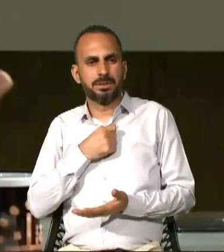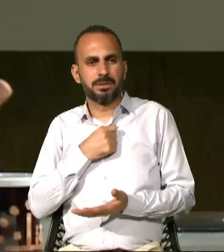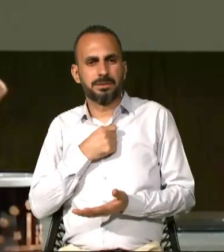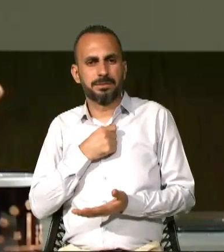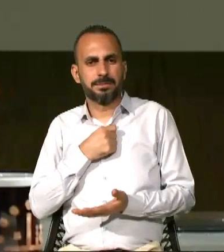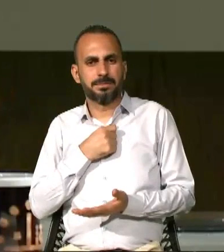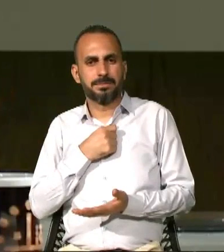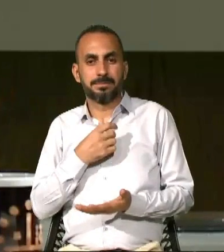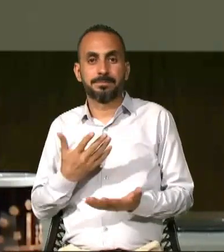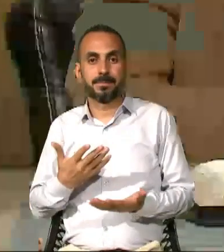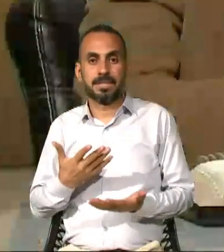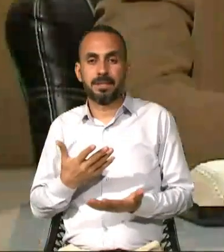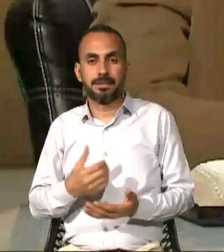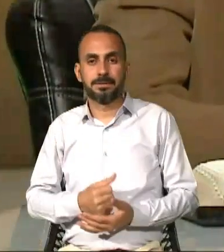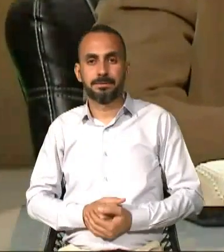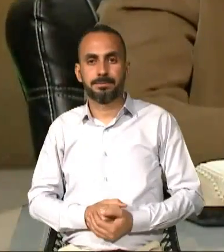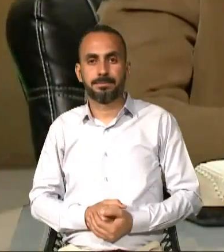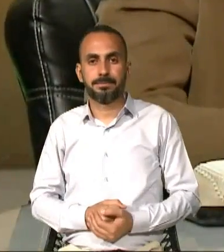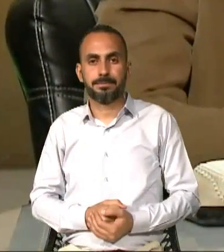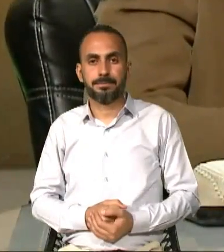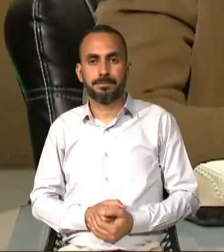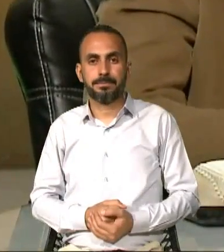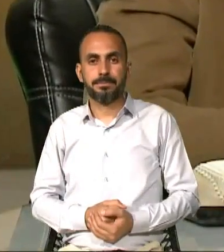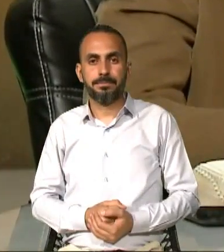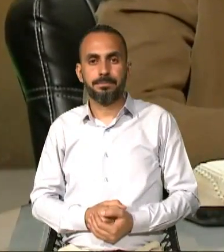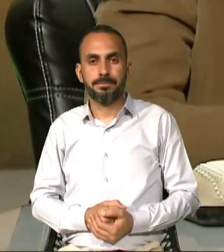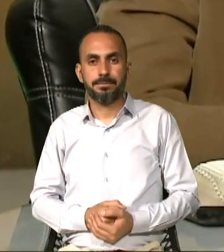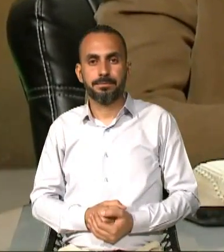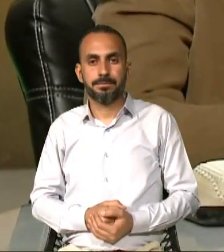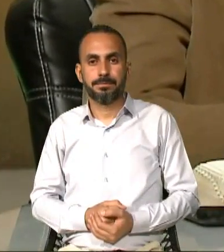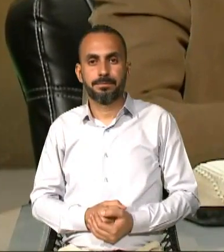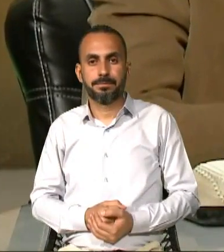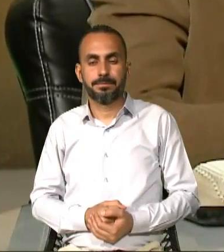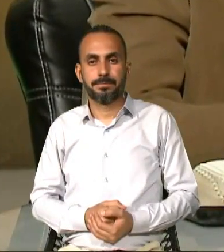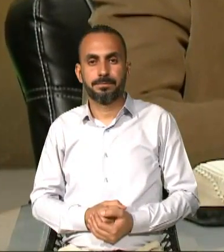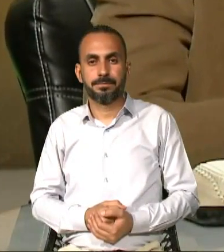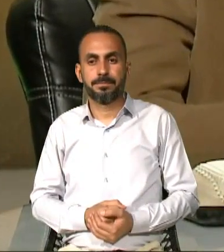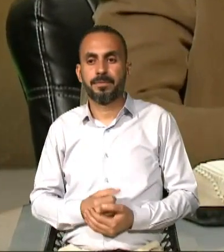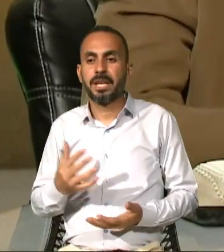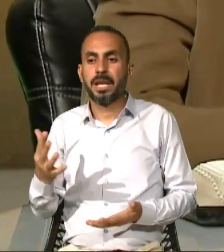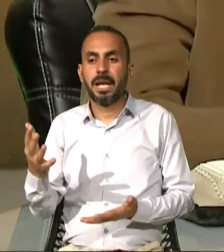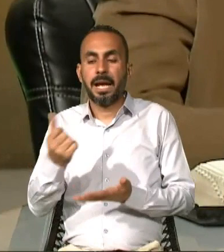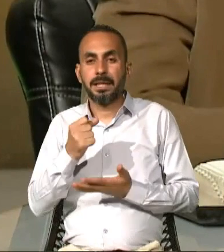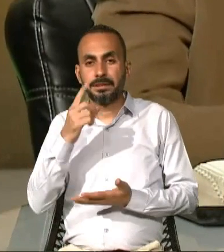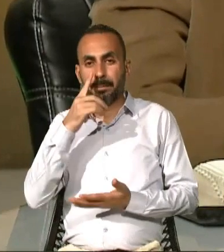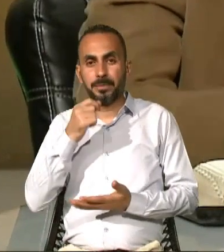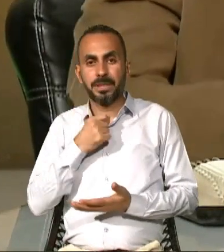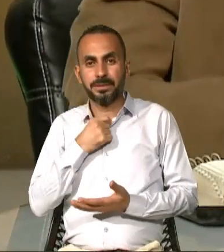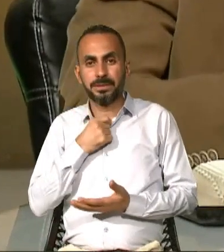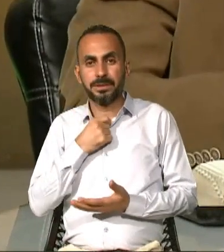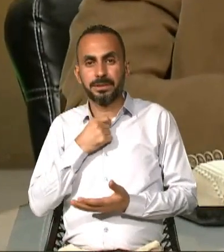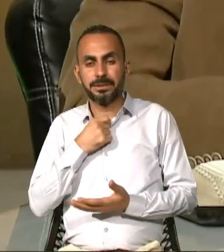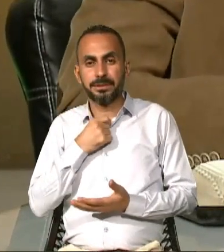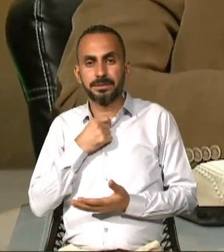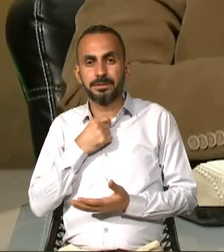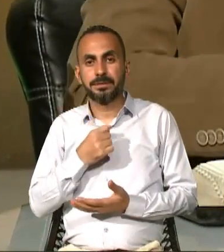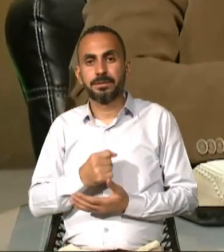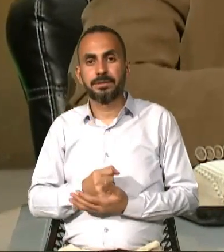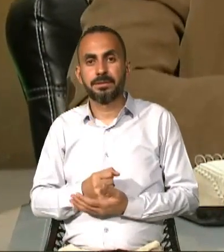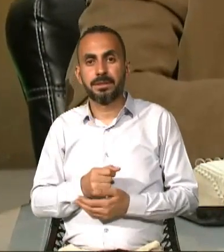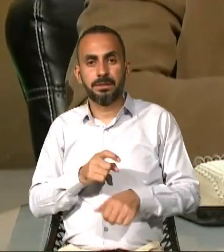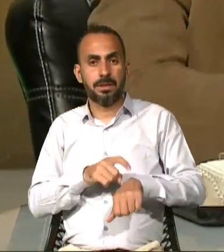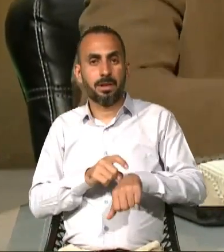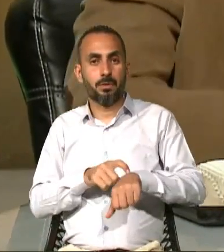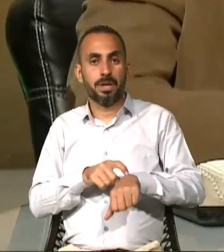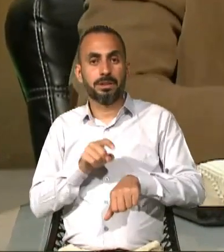أربح أقتني. أيوه. لا سهلة أقتني. أربح دي أسهل شوية. دي الفكرة الأقرب. بس يعني